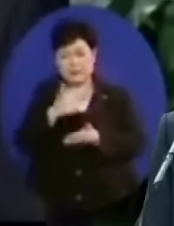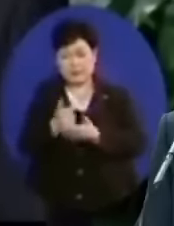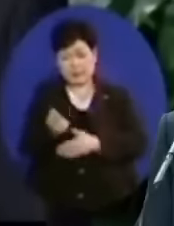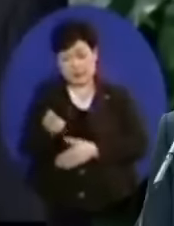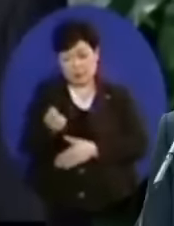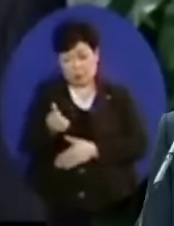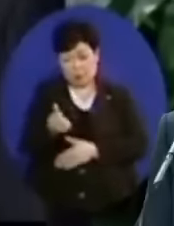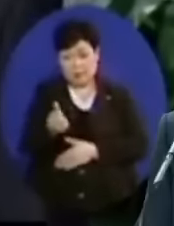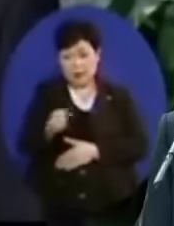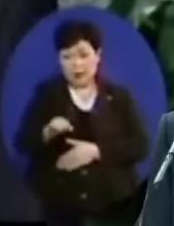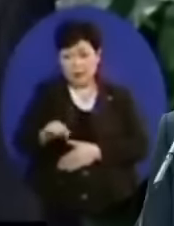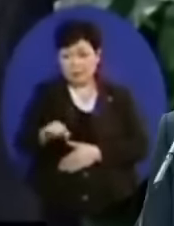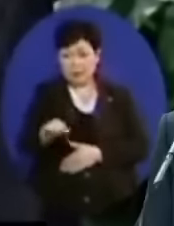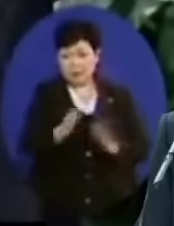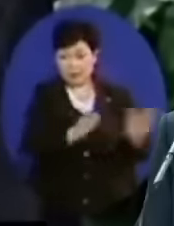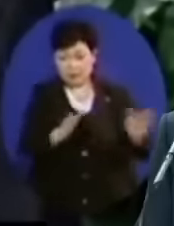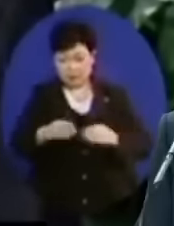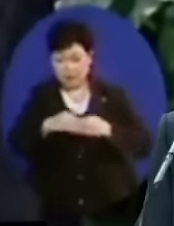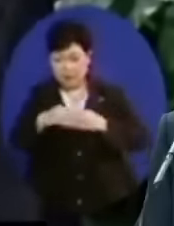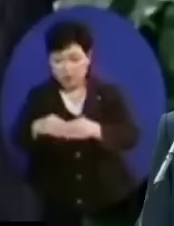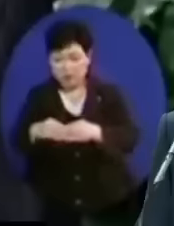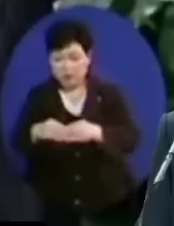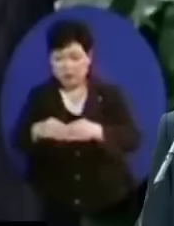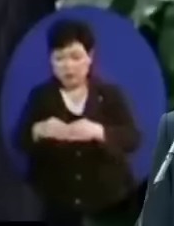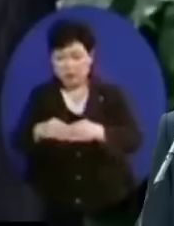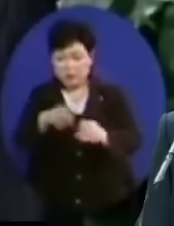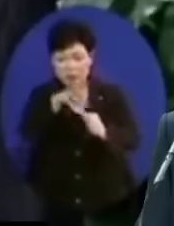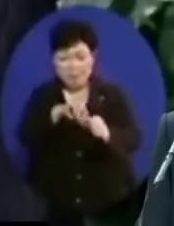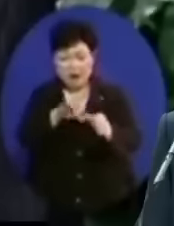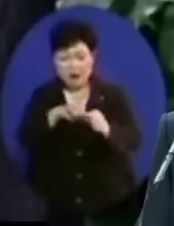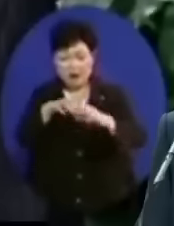지금 벌레도 예비하사 이끌어가서 박는콜을 물어버린다.